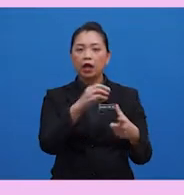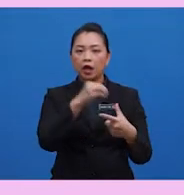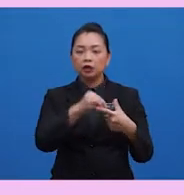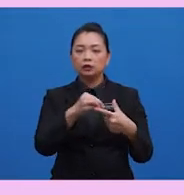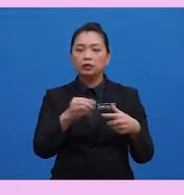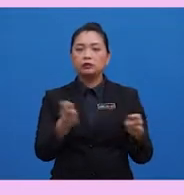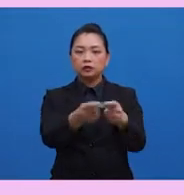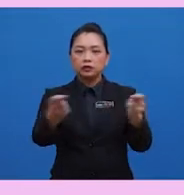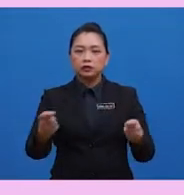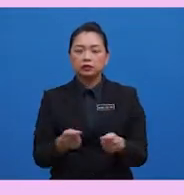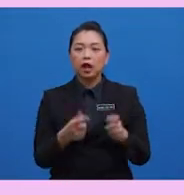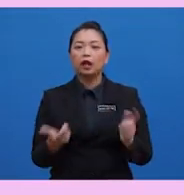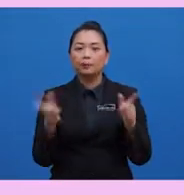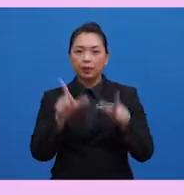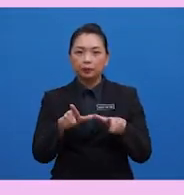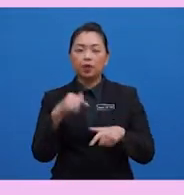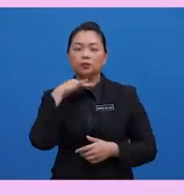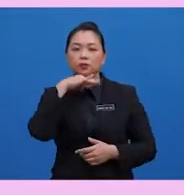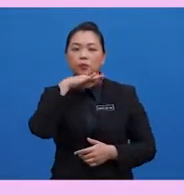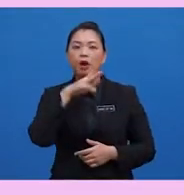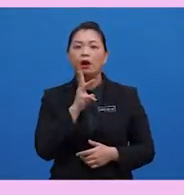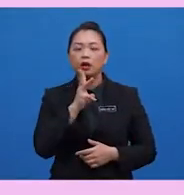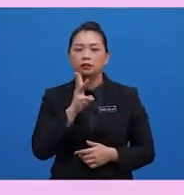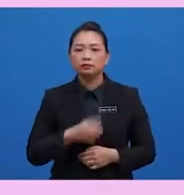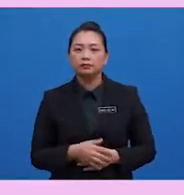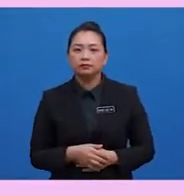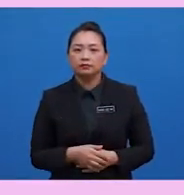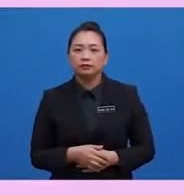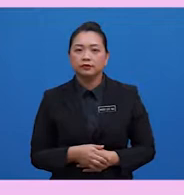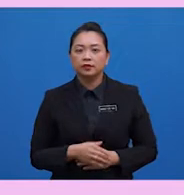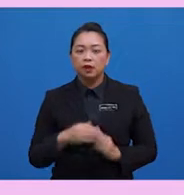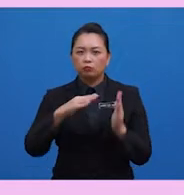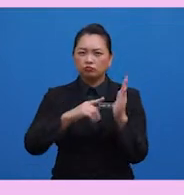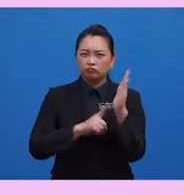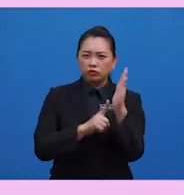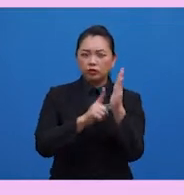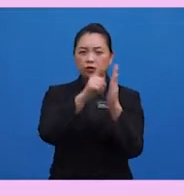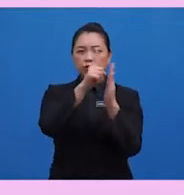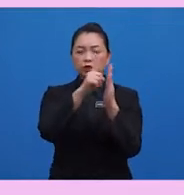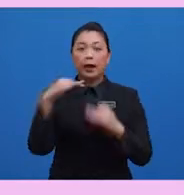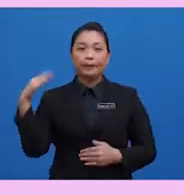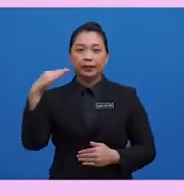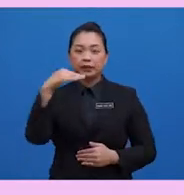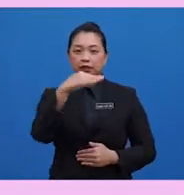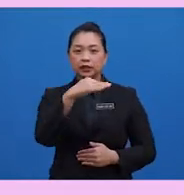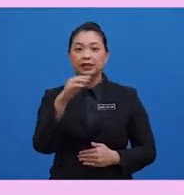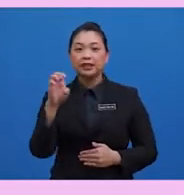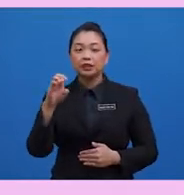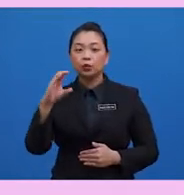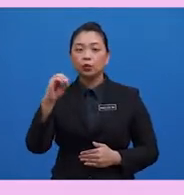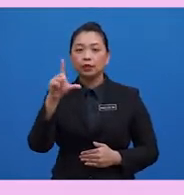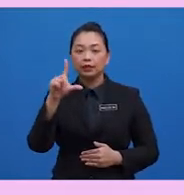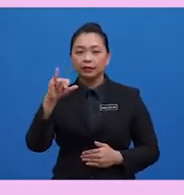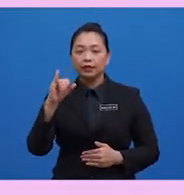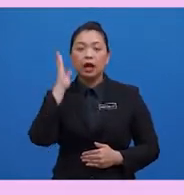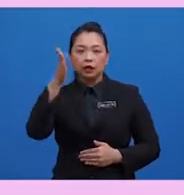akan menyebabkan berlakunya pencemaran air. Peningkatan kandungan bakteria E. coli akan mematikan